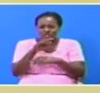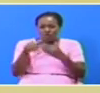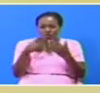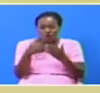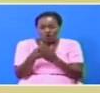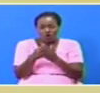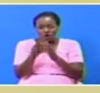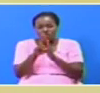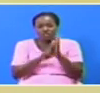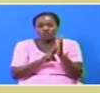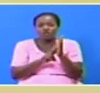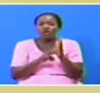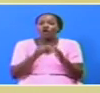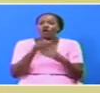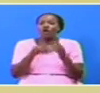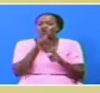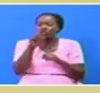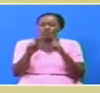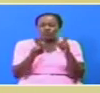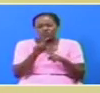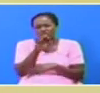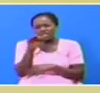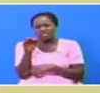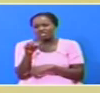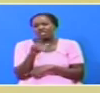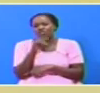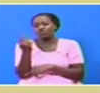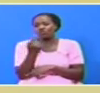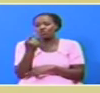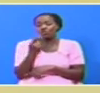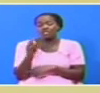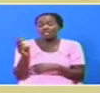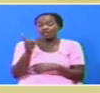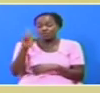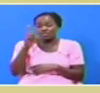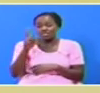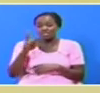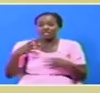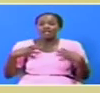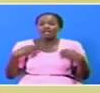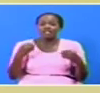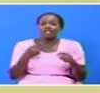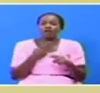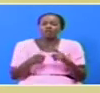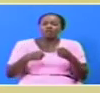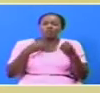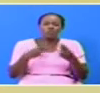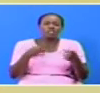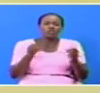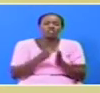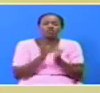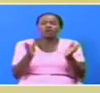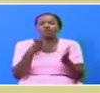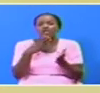Alisema maswali ambayo aliulizwa hayakuwa kwa wizara ya afya pekee, bali ubadhirifu ambao ulioko wa fedha